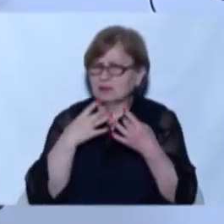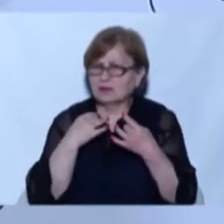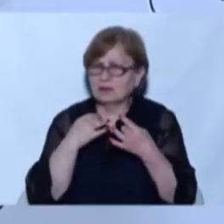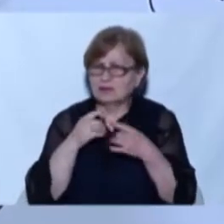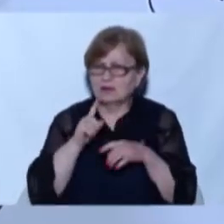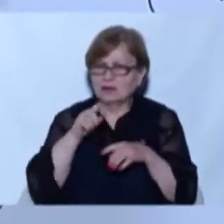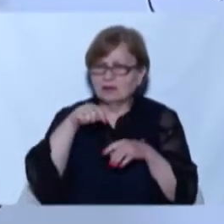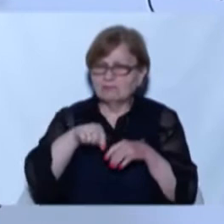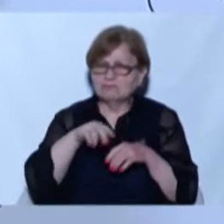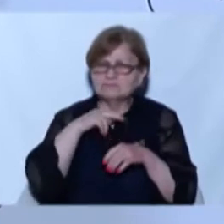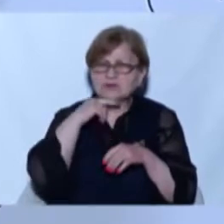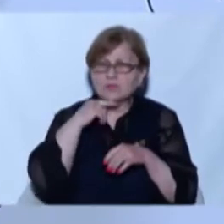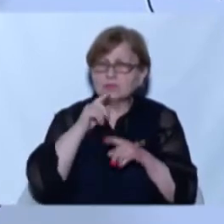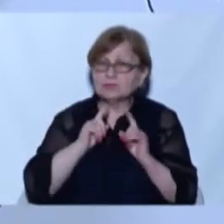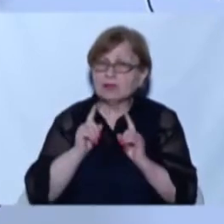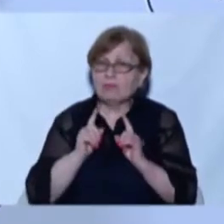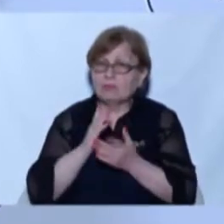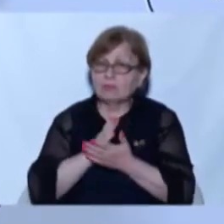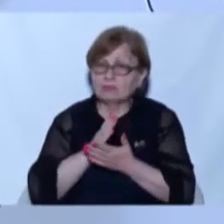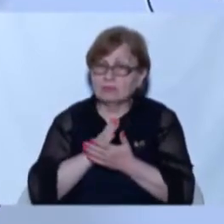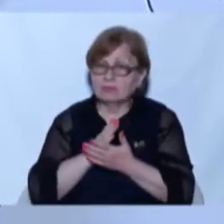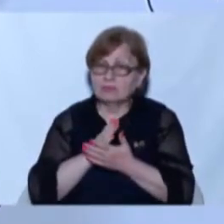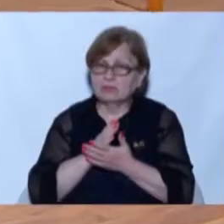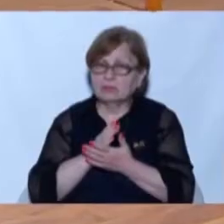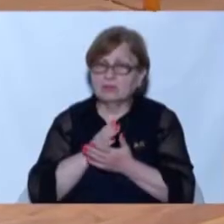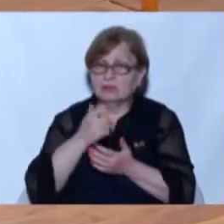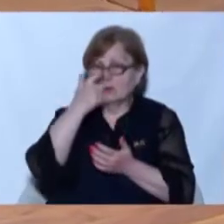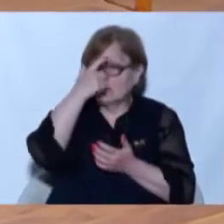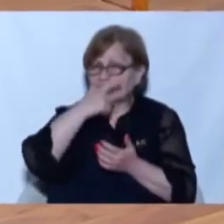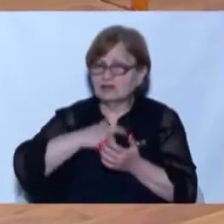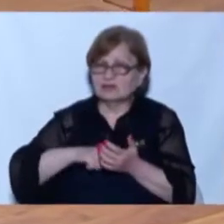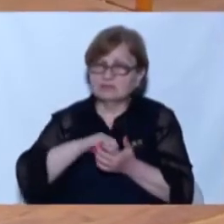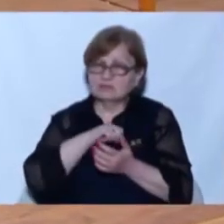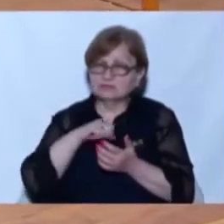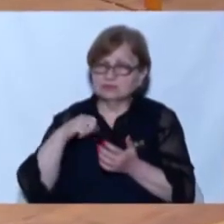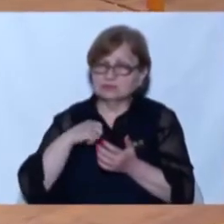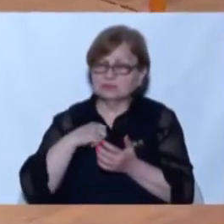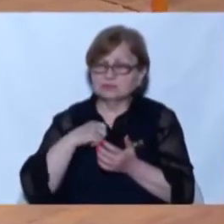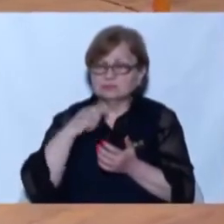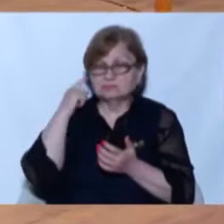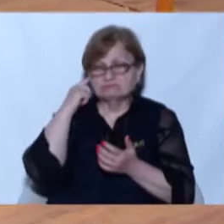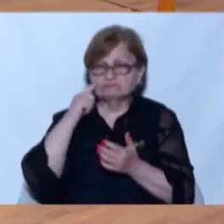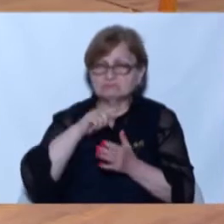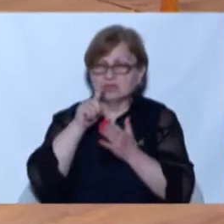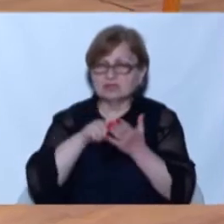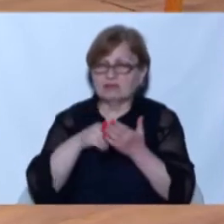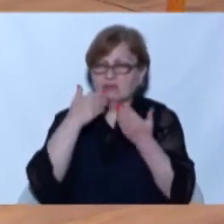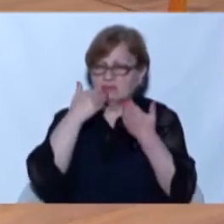მიიქცია ჩვენი ყურადღება. Დაუსვათ საკუთარ თავს კითხვები, და